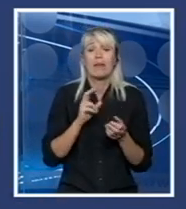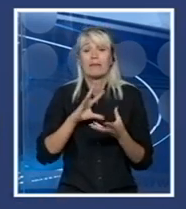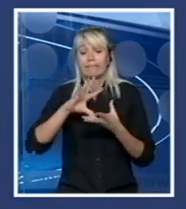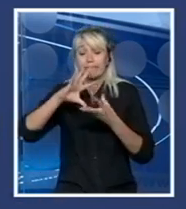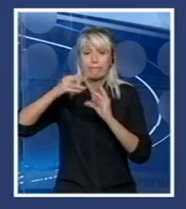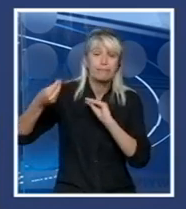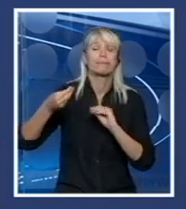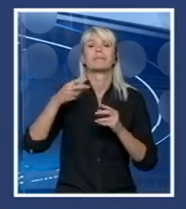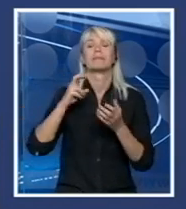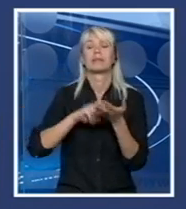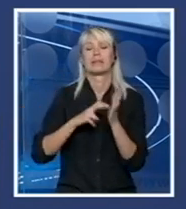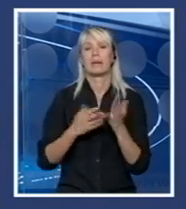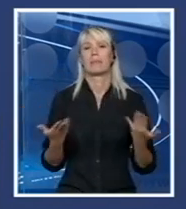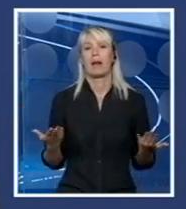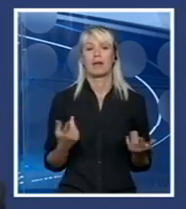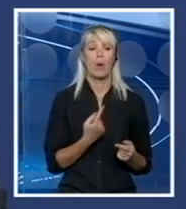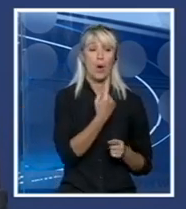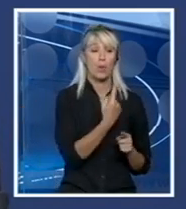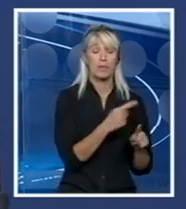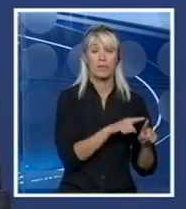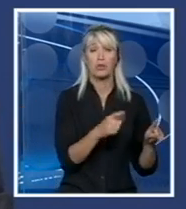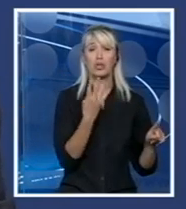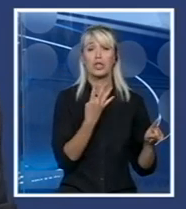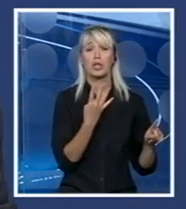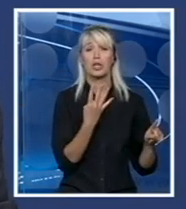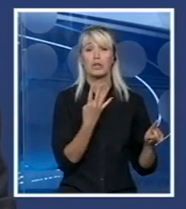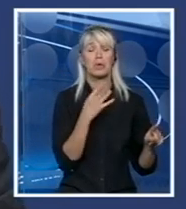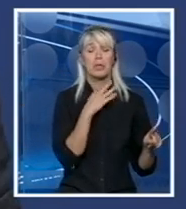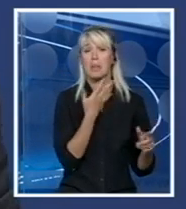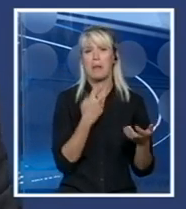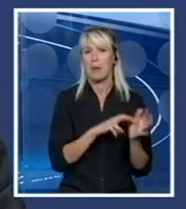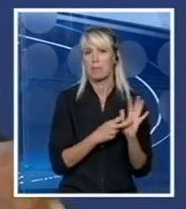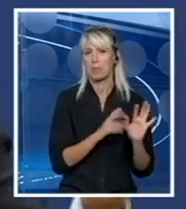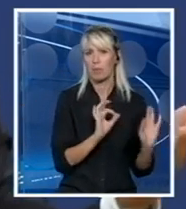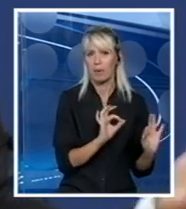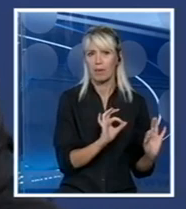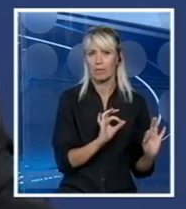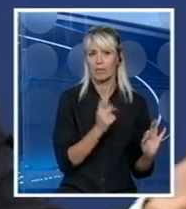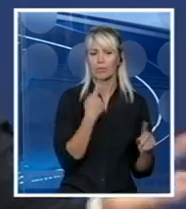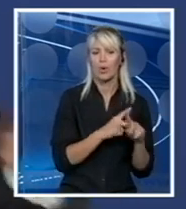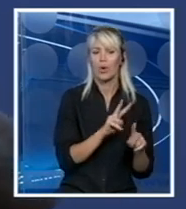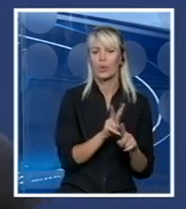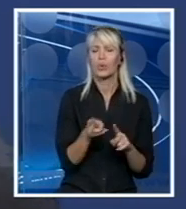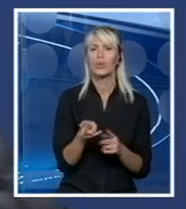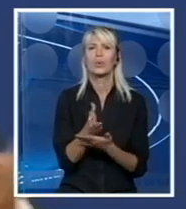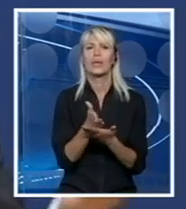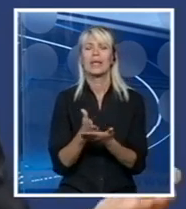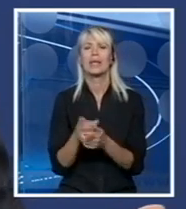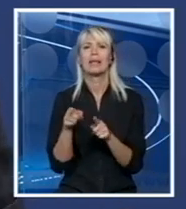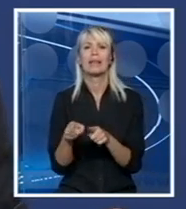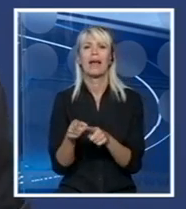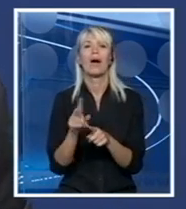od prvo do četvrto nisu opterećeni, jer njima u tim ulaze profesori drugih predmeta, koji obično sa detetom u prvom, drugom, trećem, četvrtom